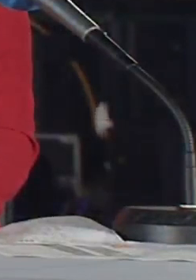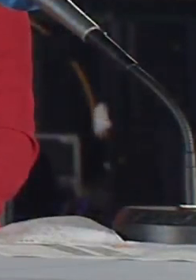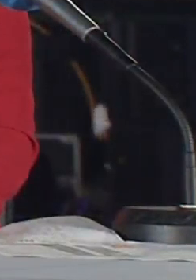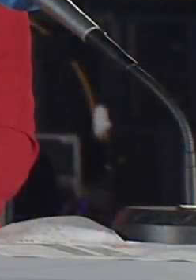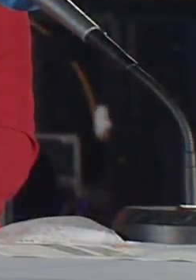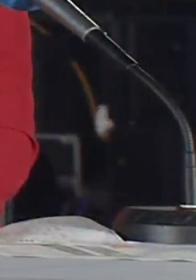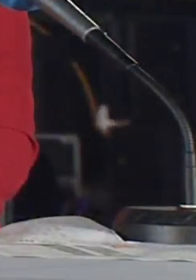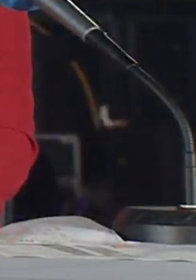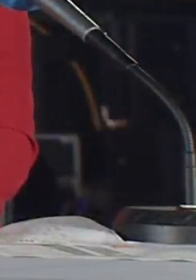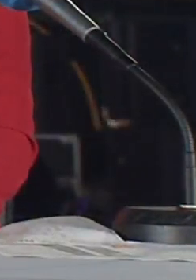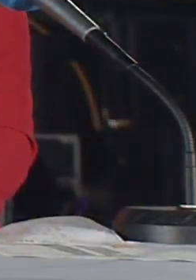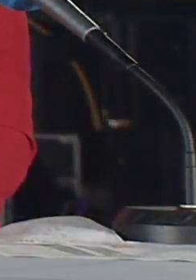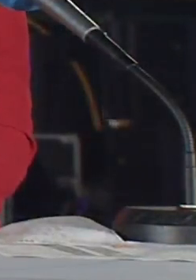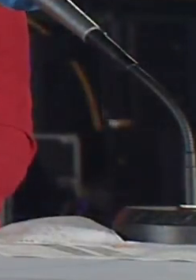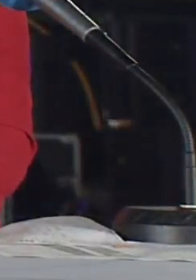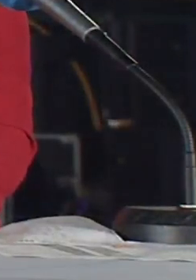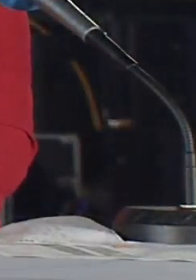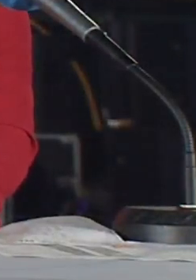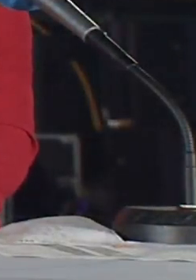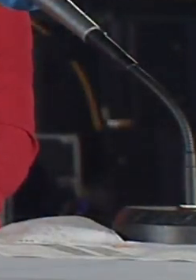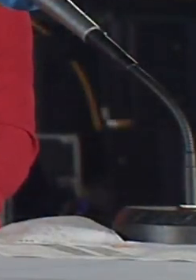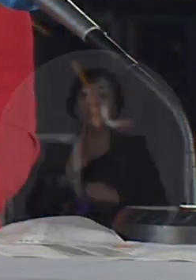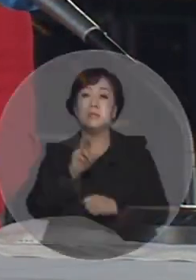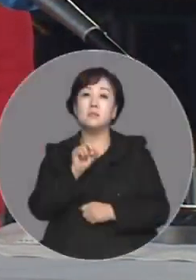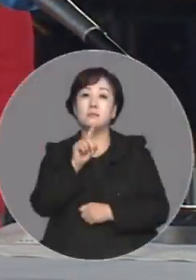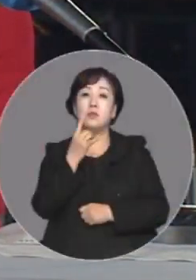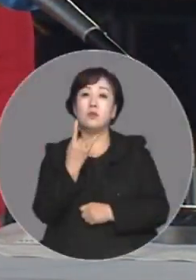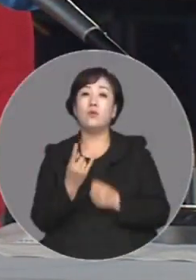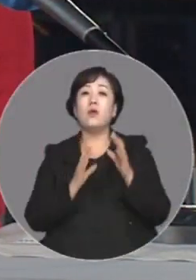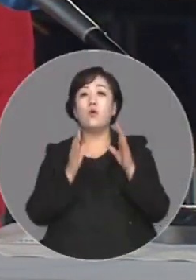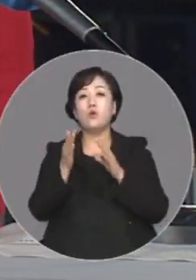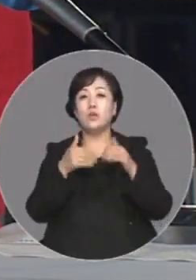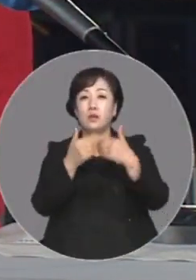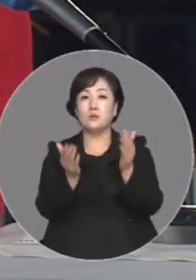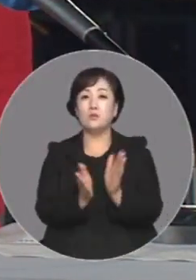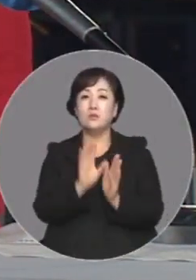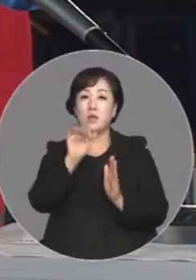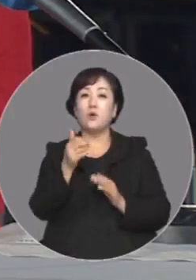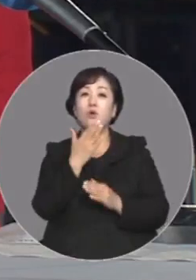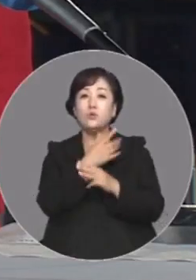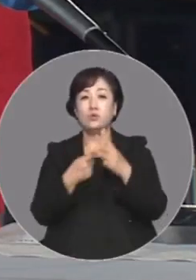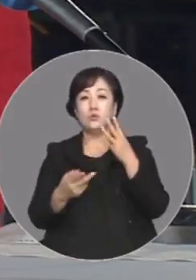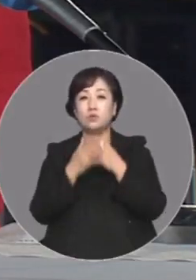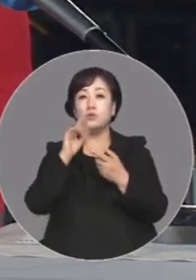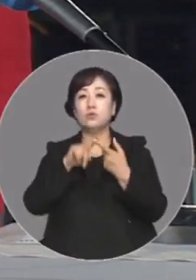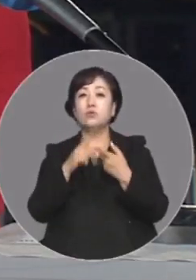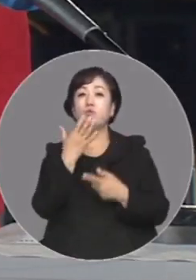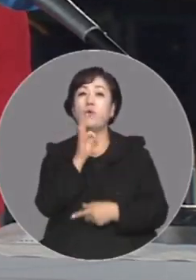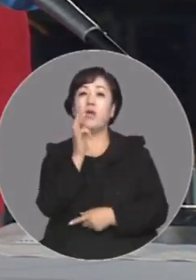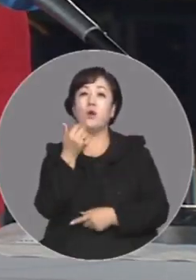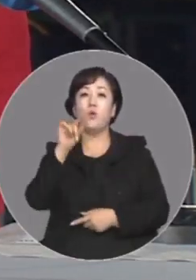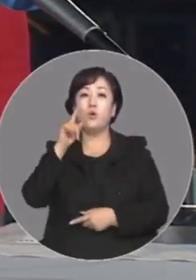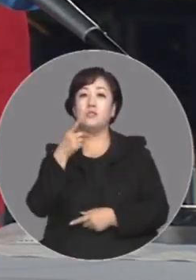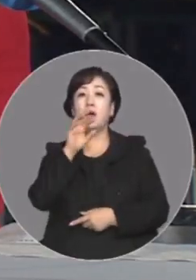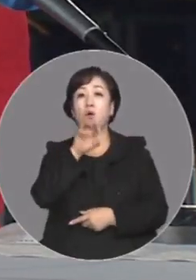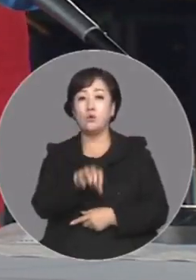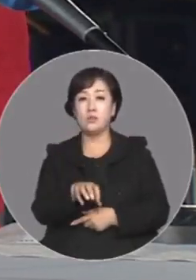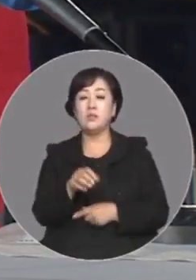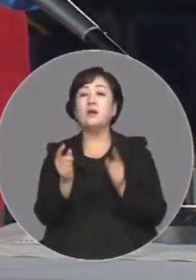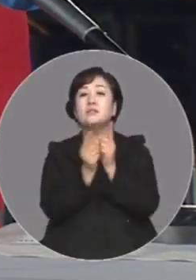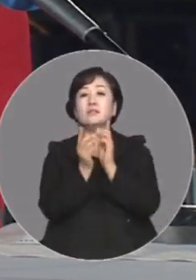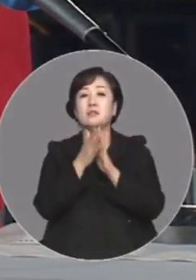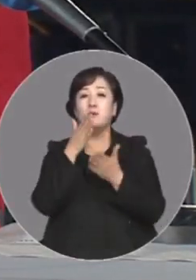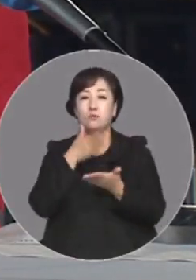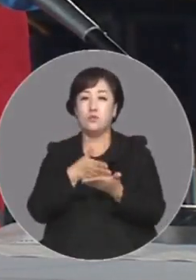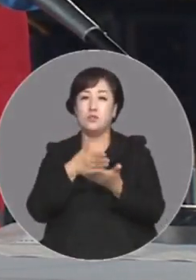여러분 안녕하십니까. 오늘 프라임 뉴스는 제21회 옹기 축제가 열리는 울주군 외고산 옹기마을 현장에서